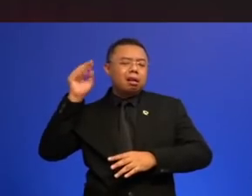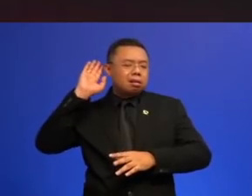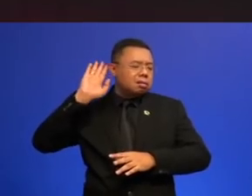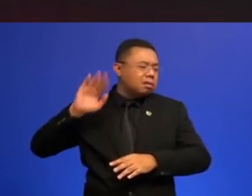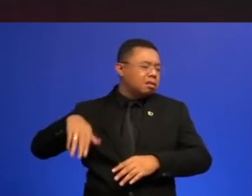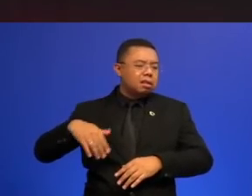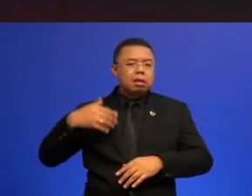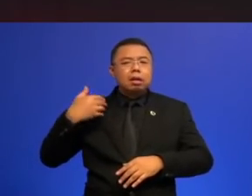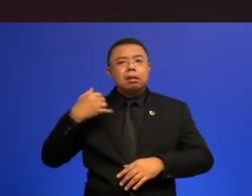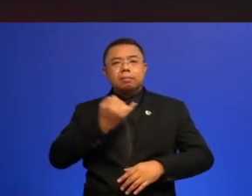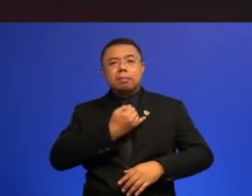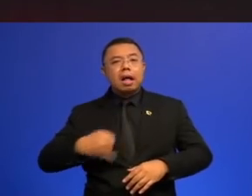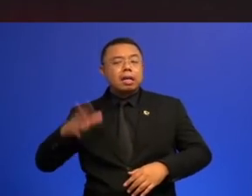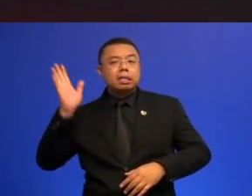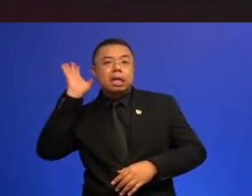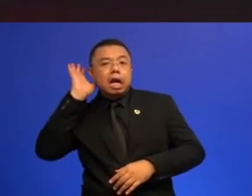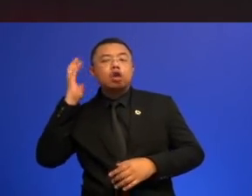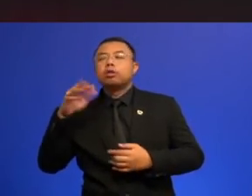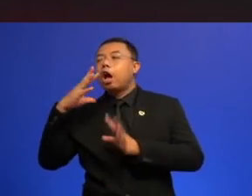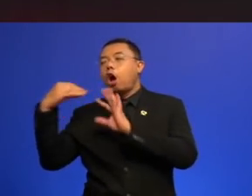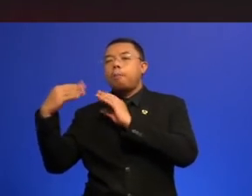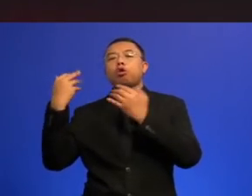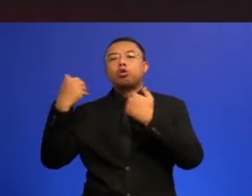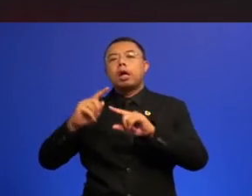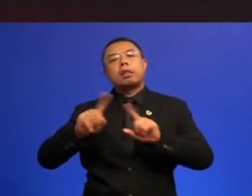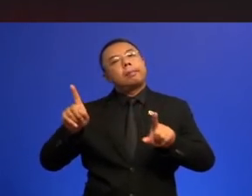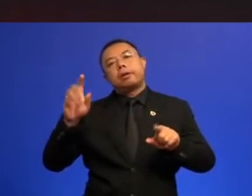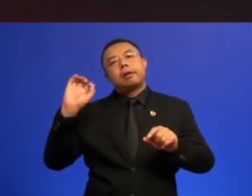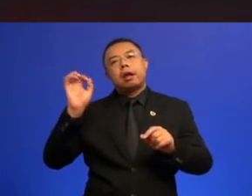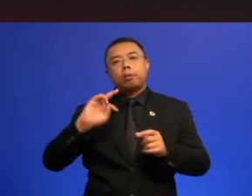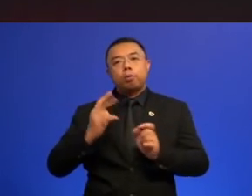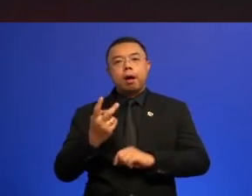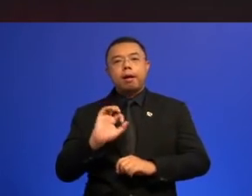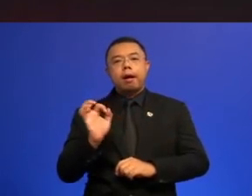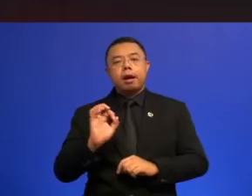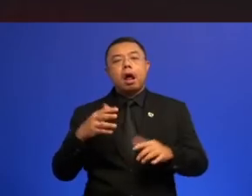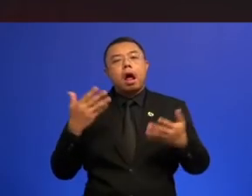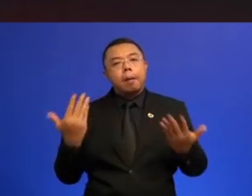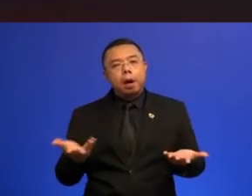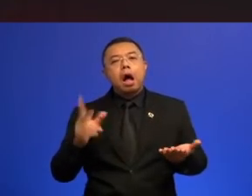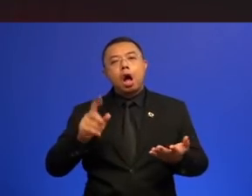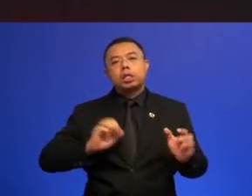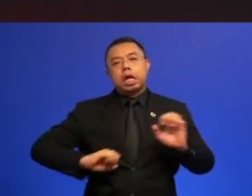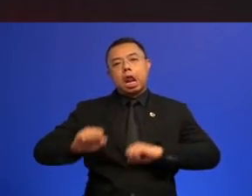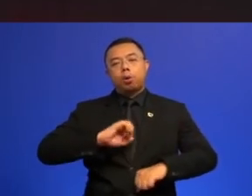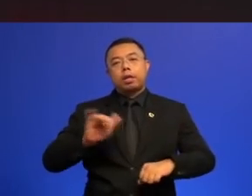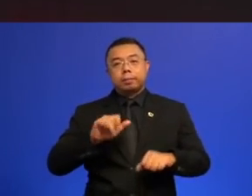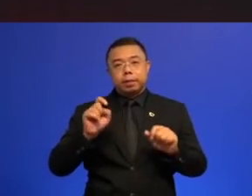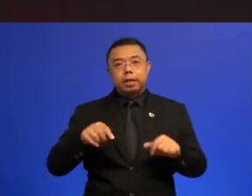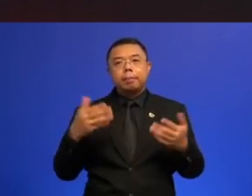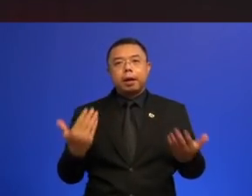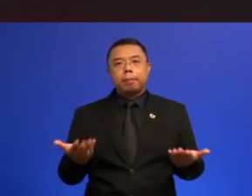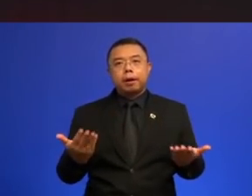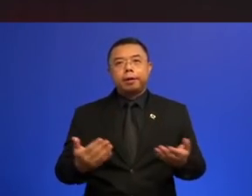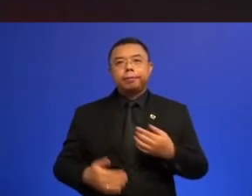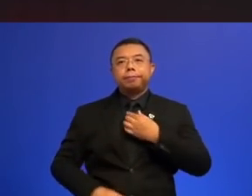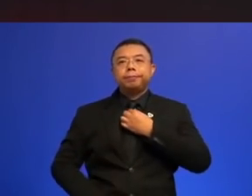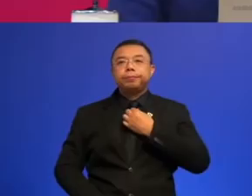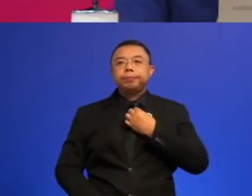saya dengarkan. Saya sudah coba bicarakan baik-baik tapi sepertinya tidak ada perubahan. Apa yang harus saya lakukan dengan keadaan seperti ini Pak?